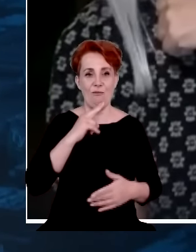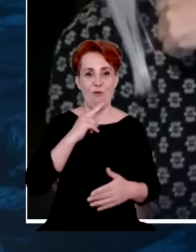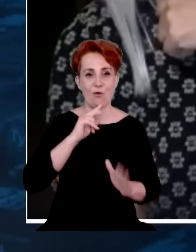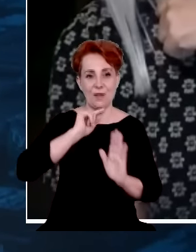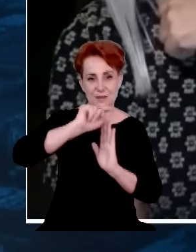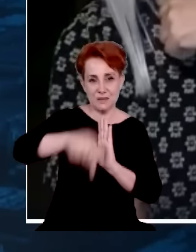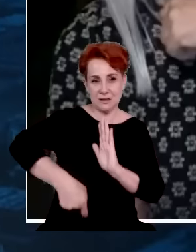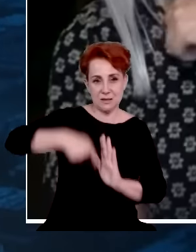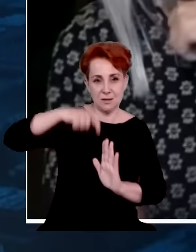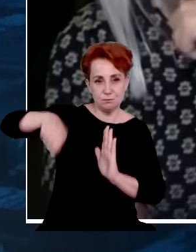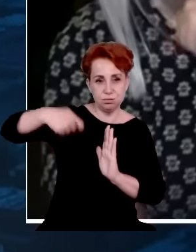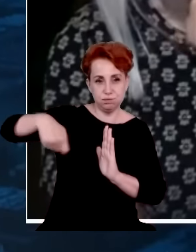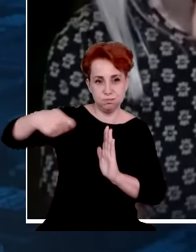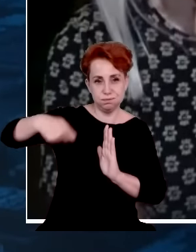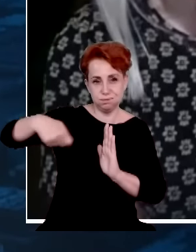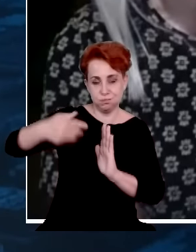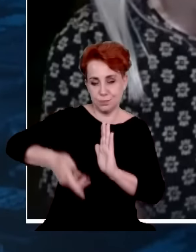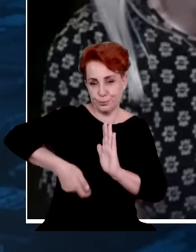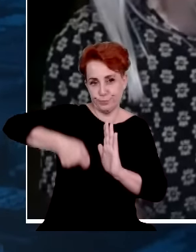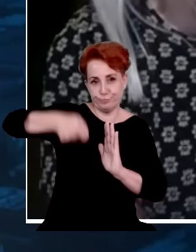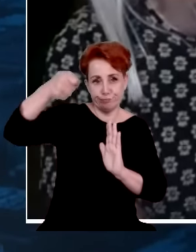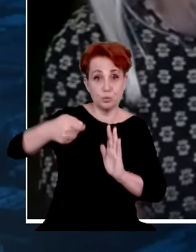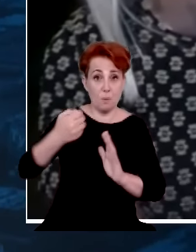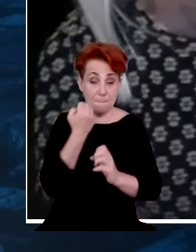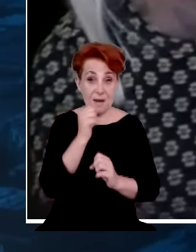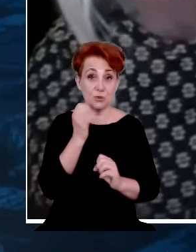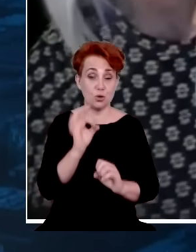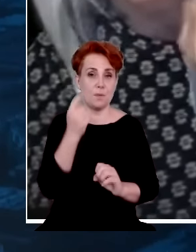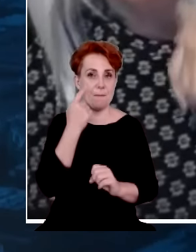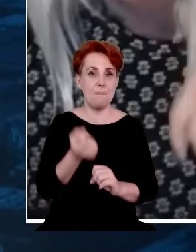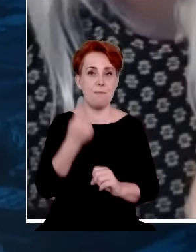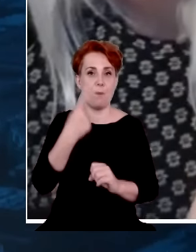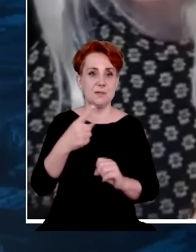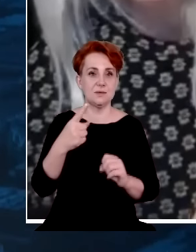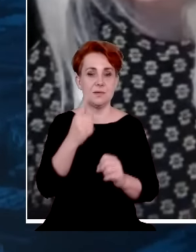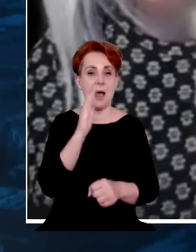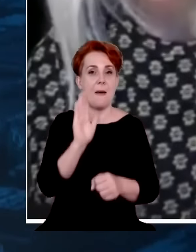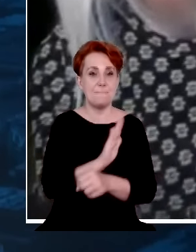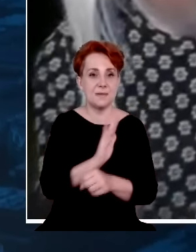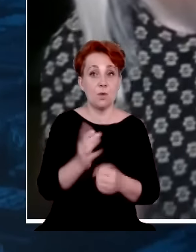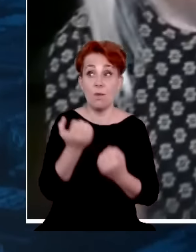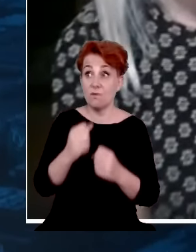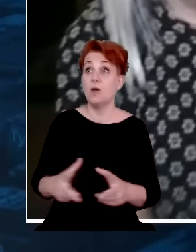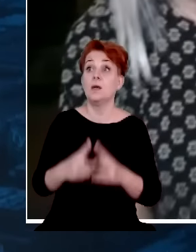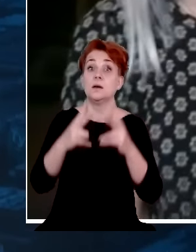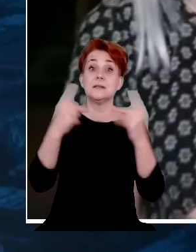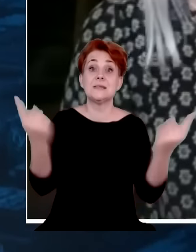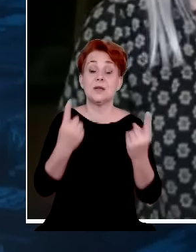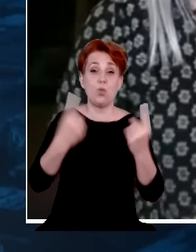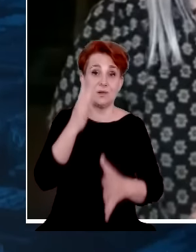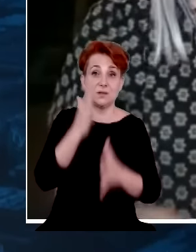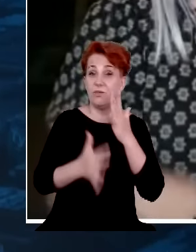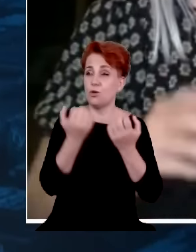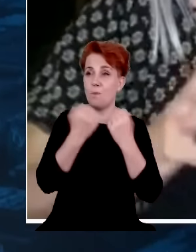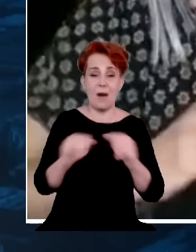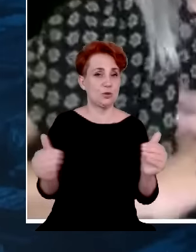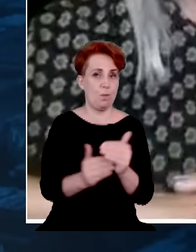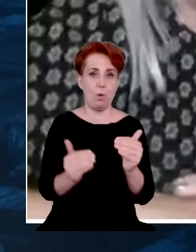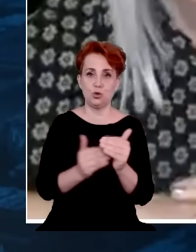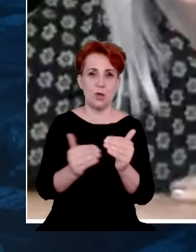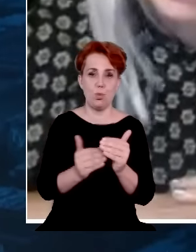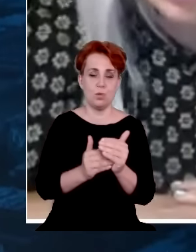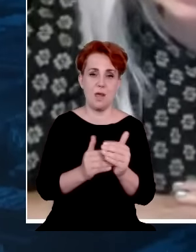jednorodzinnych to niezły pomysł na bizo stud jak są też konieczne w ogóle tego typu głębinowe studnie żeby były